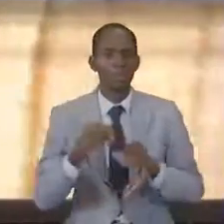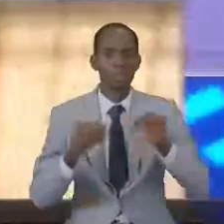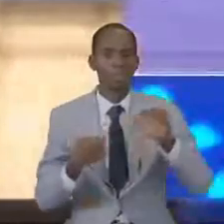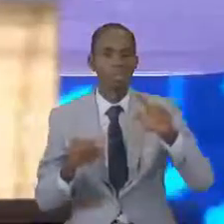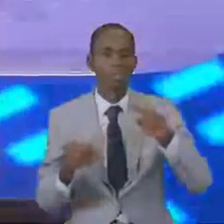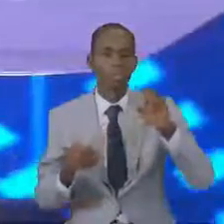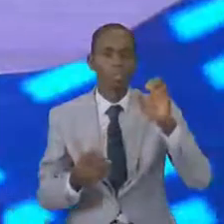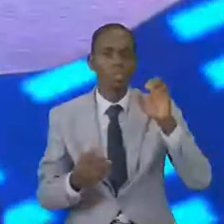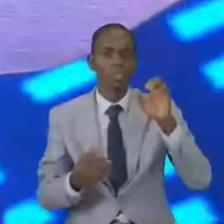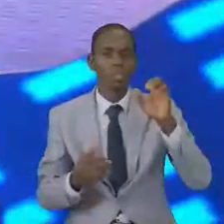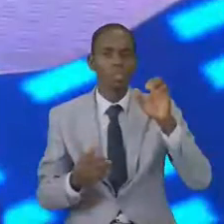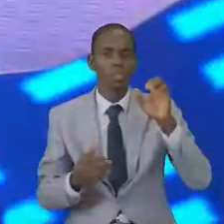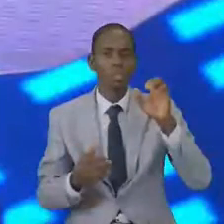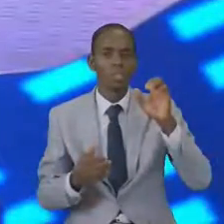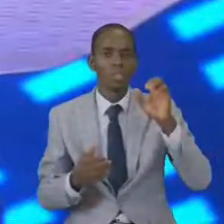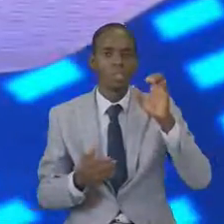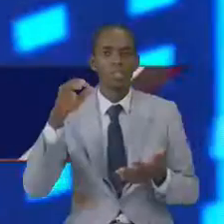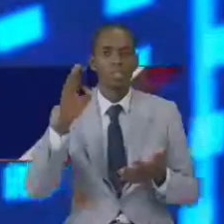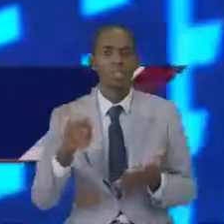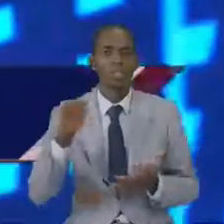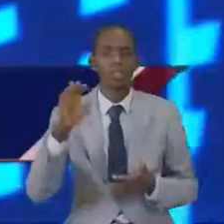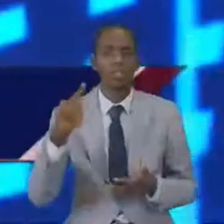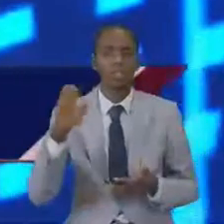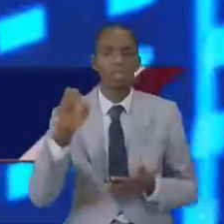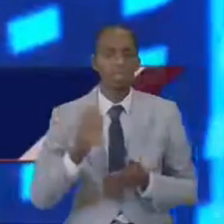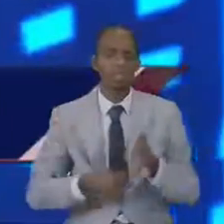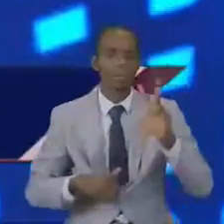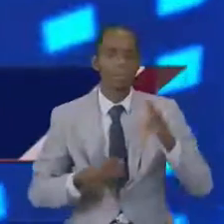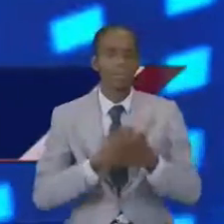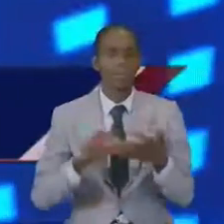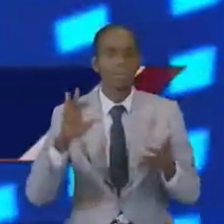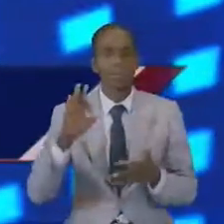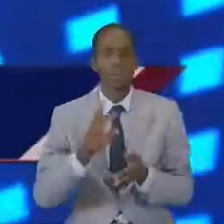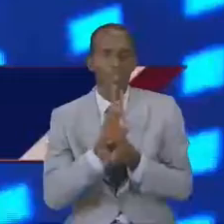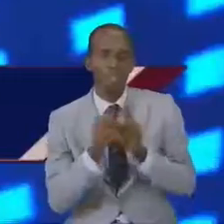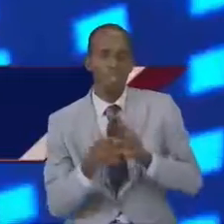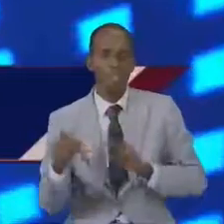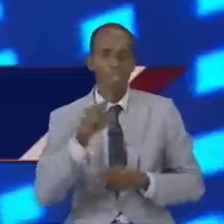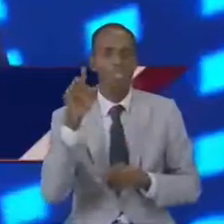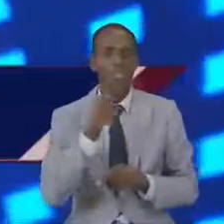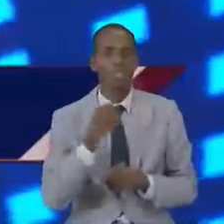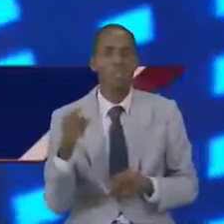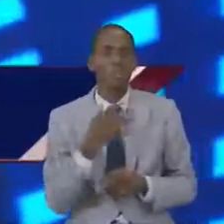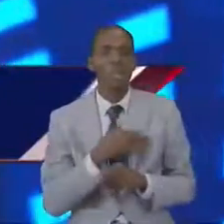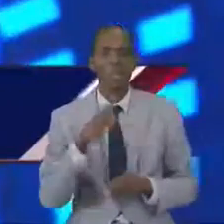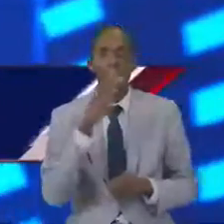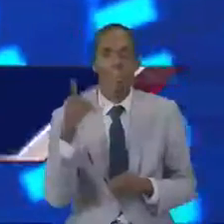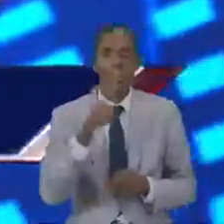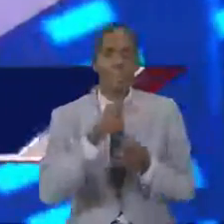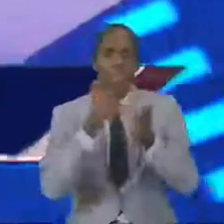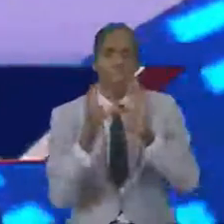chapitre 3 verset 19 acte chapitre 3 verset 9 acte chapitre 3 verset 9